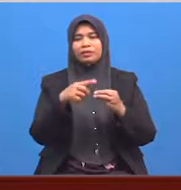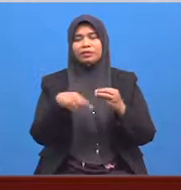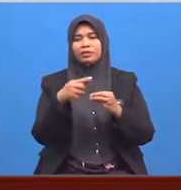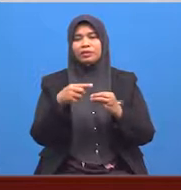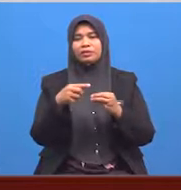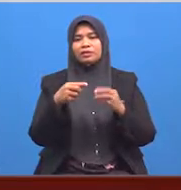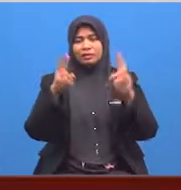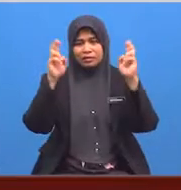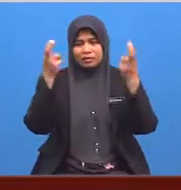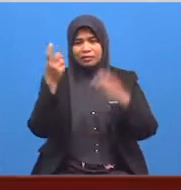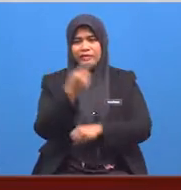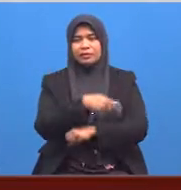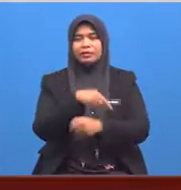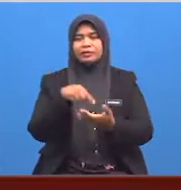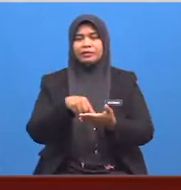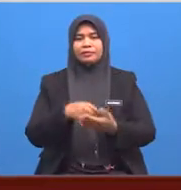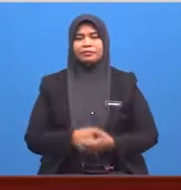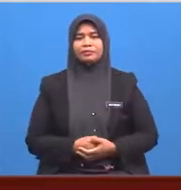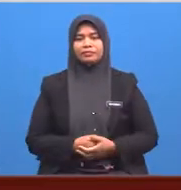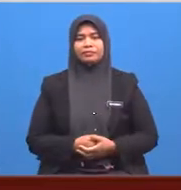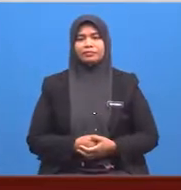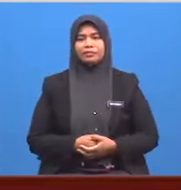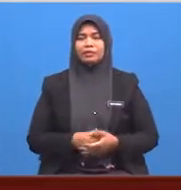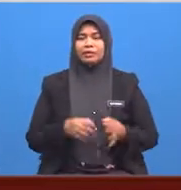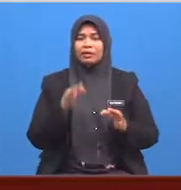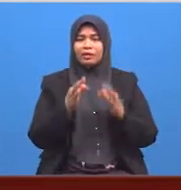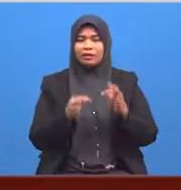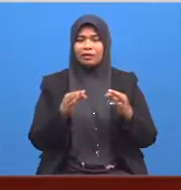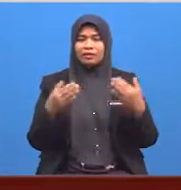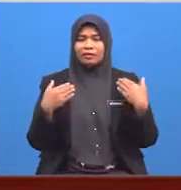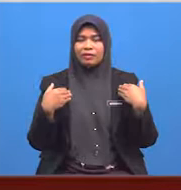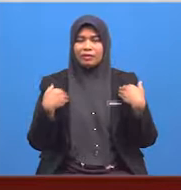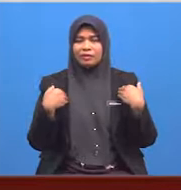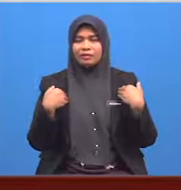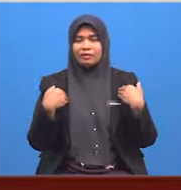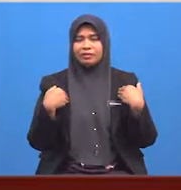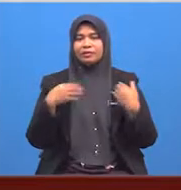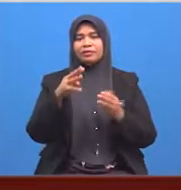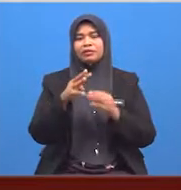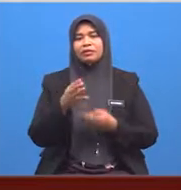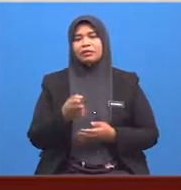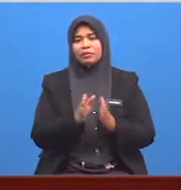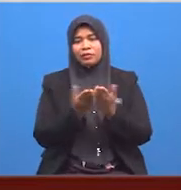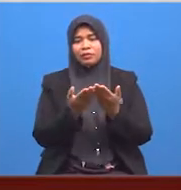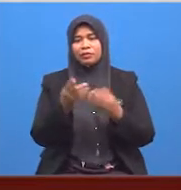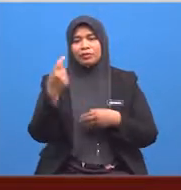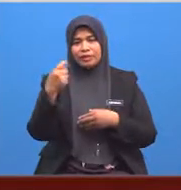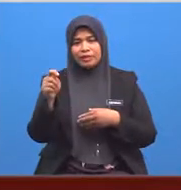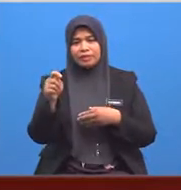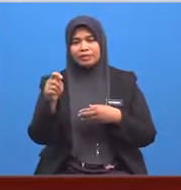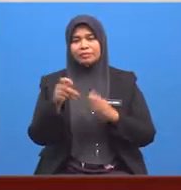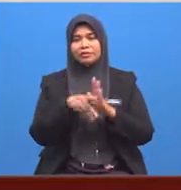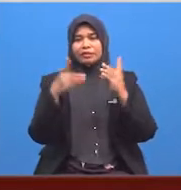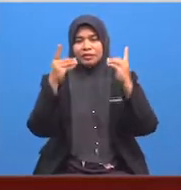topik kita pada hari ini sekiranya murid-murid mempunyai buku teks Penida Islam tahun